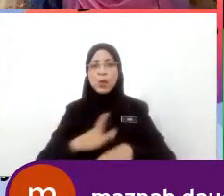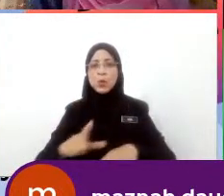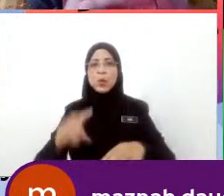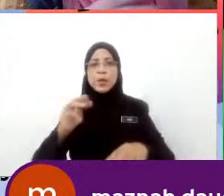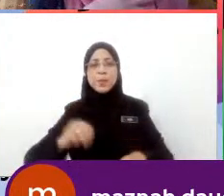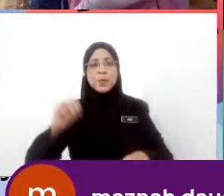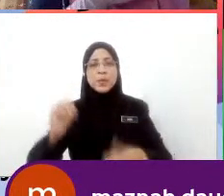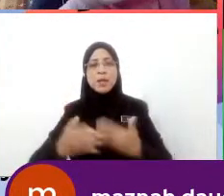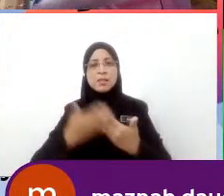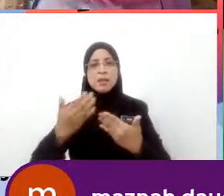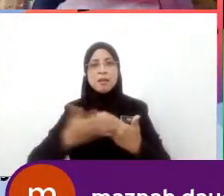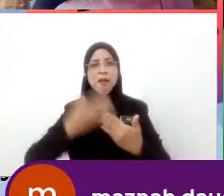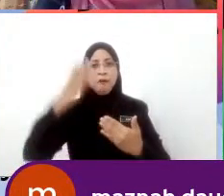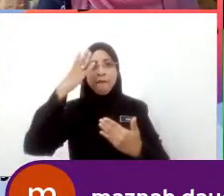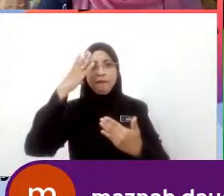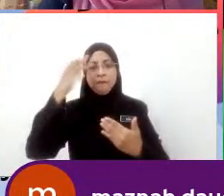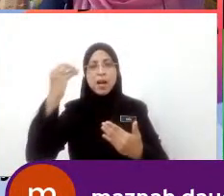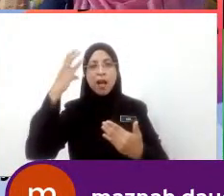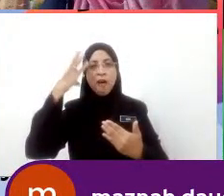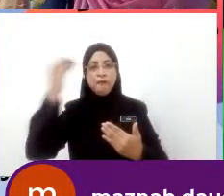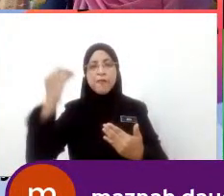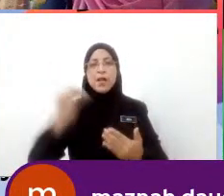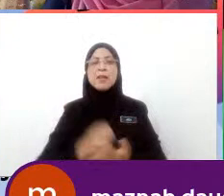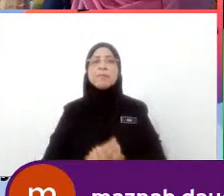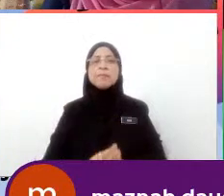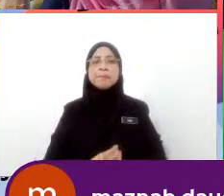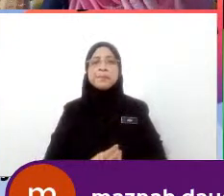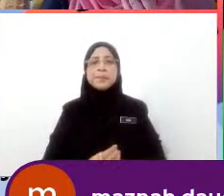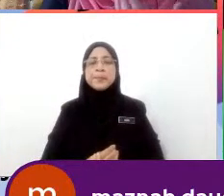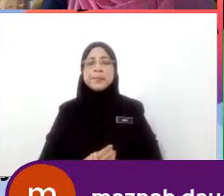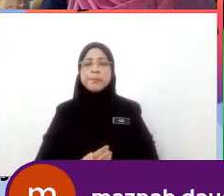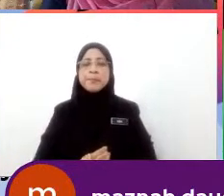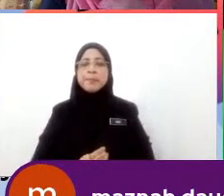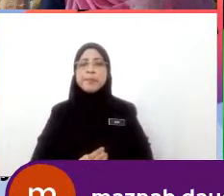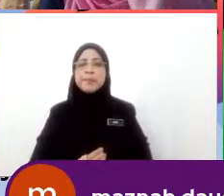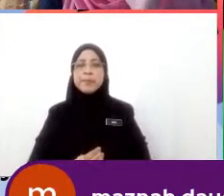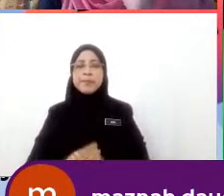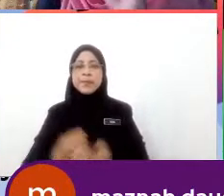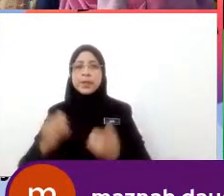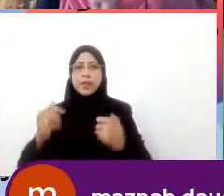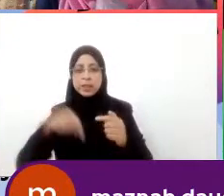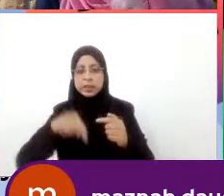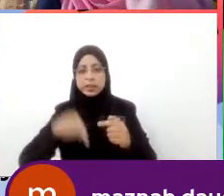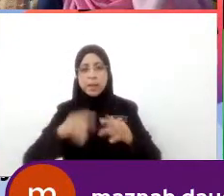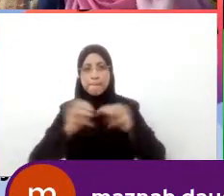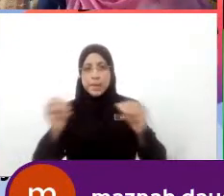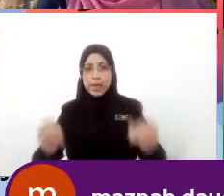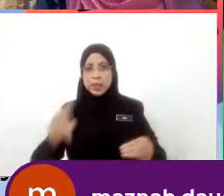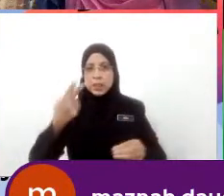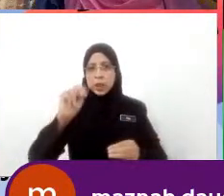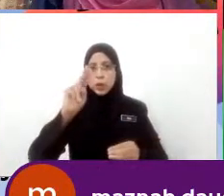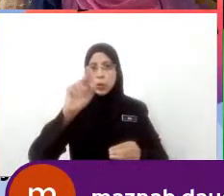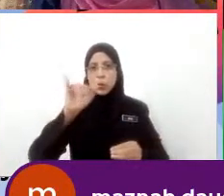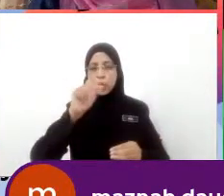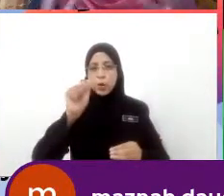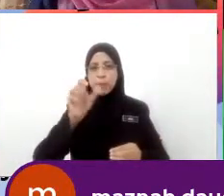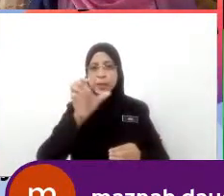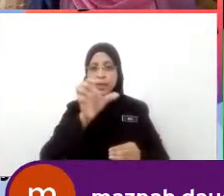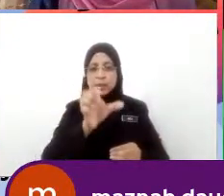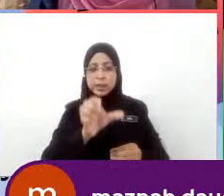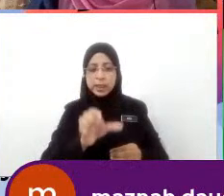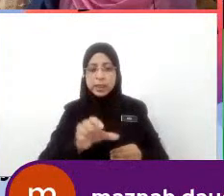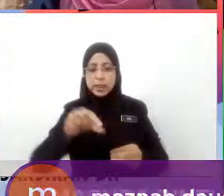ingat fakta-fakta. So dekat sini lah, dekat Nuju Empat Belalang ni lah yang dia akan scan QR code untuk hasilkan video.